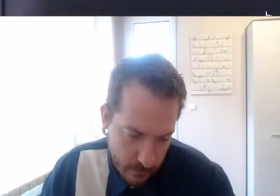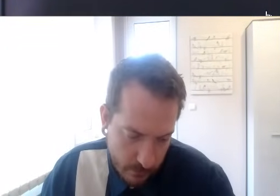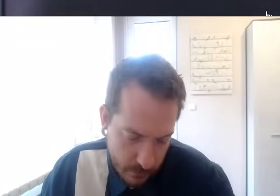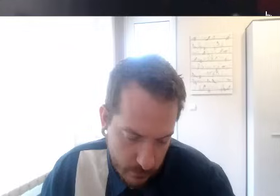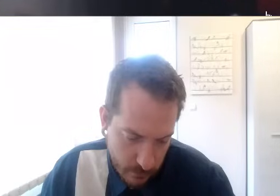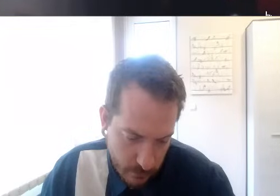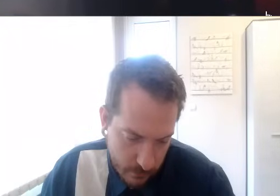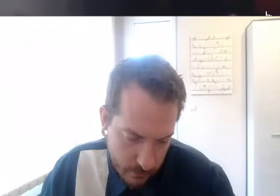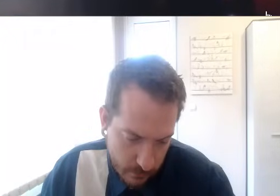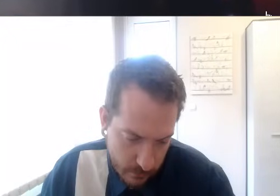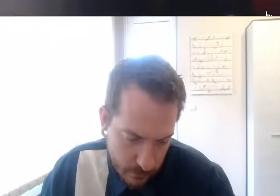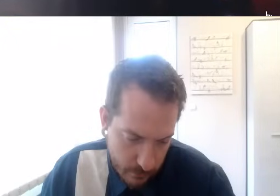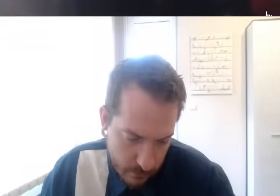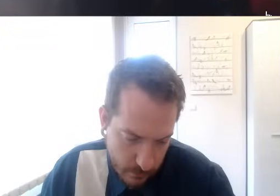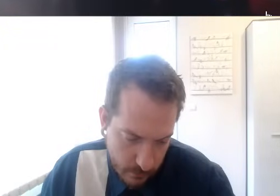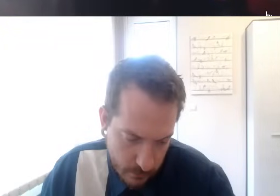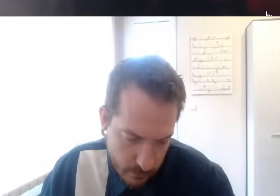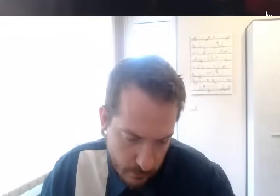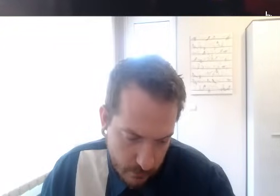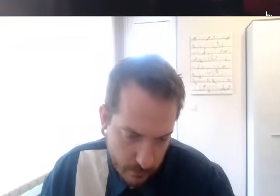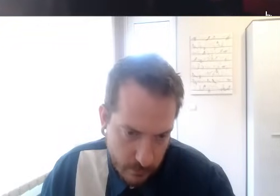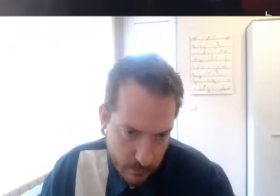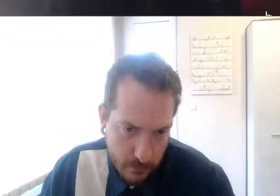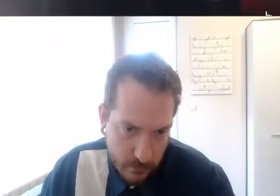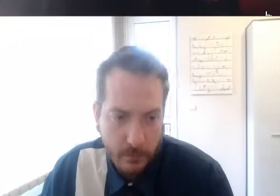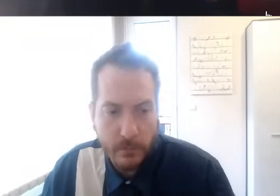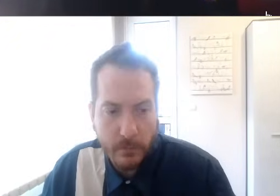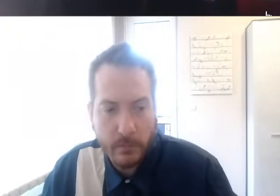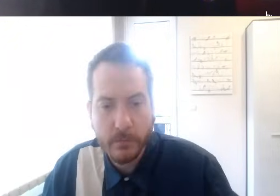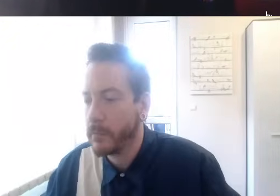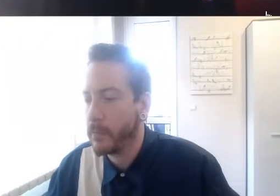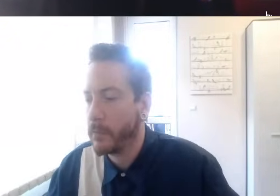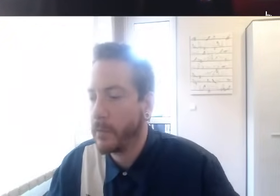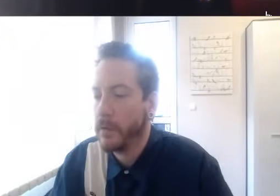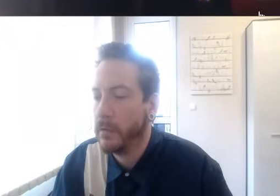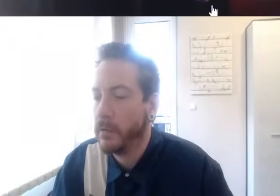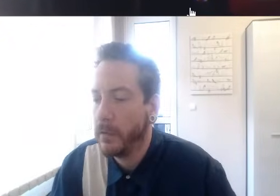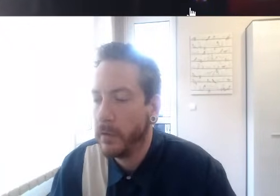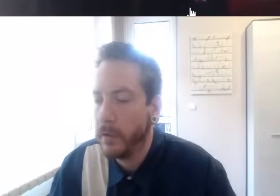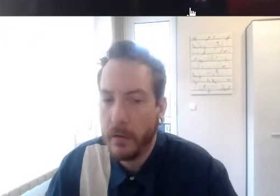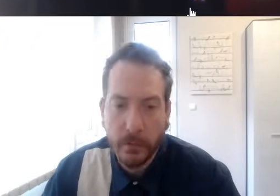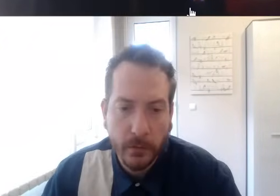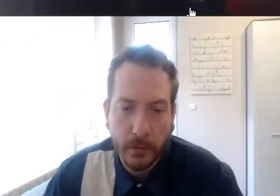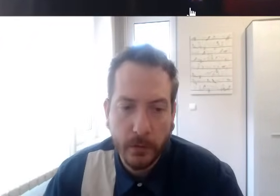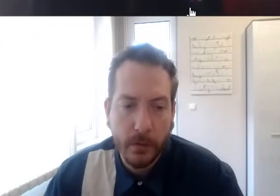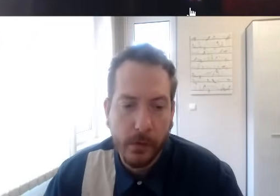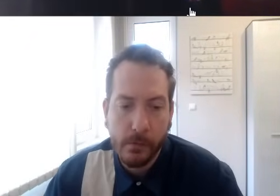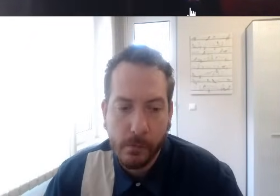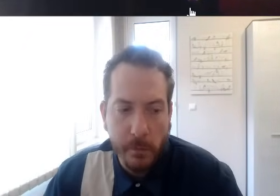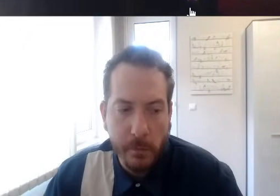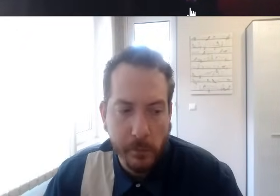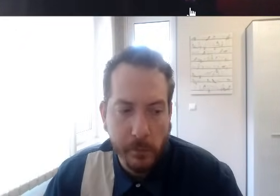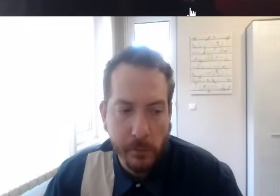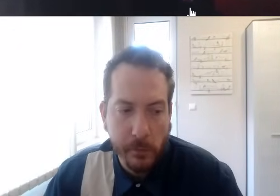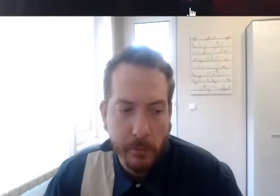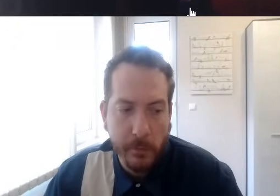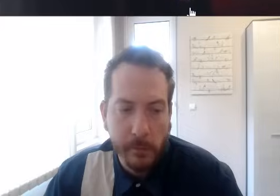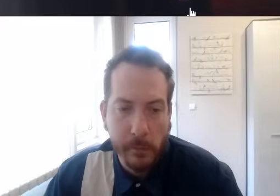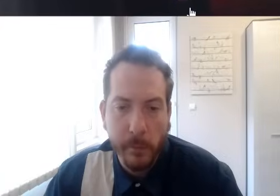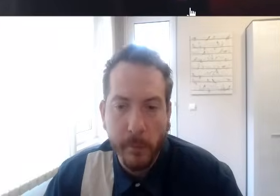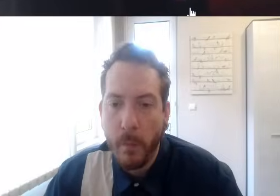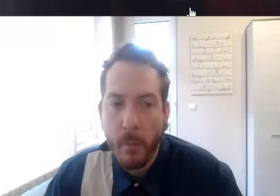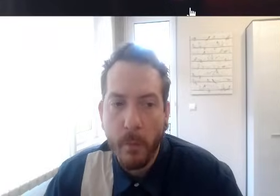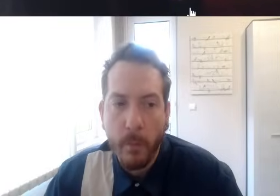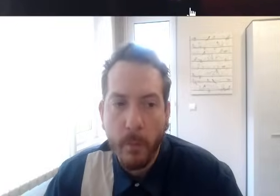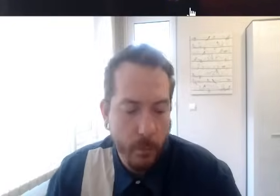m'a dit demain, il va y avoir, je reprends le terme exact, utilisé un desserrement du campement qui a lieu devant la préfecture